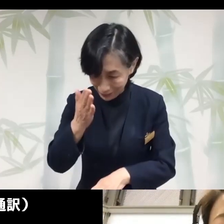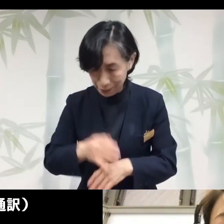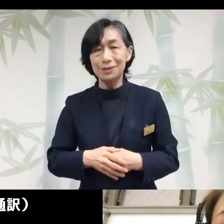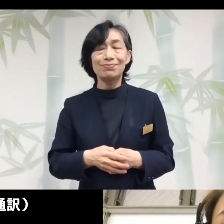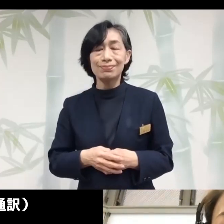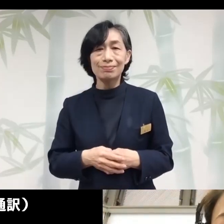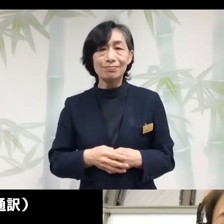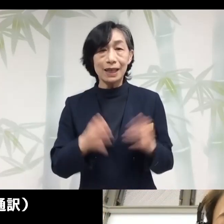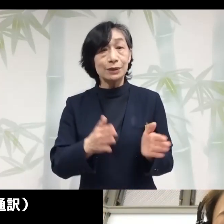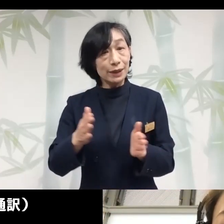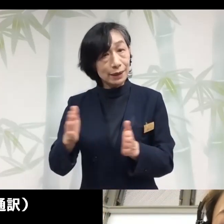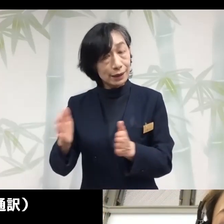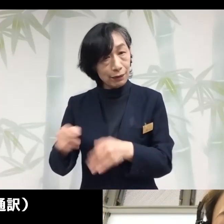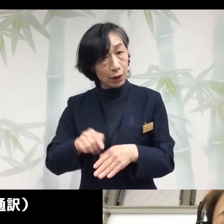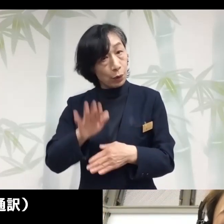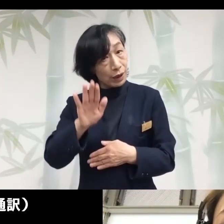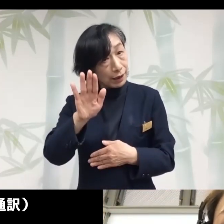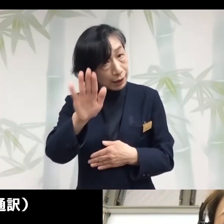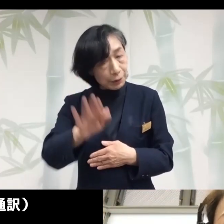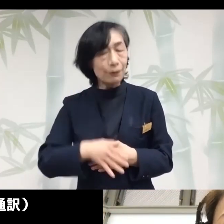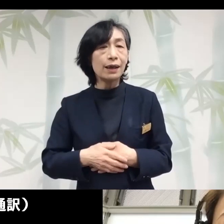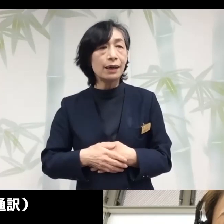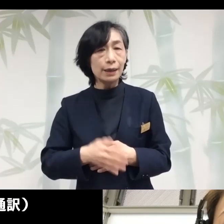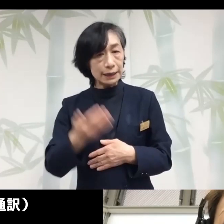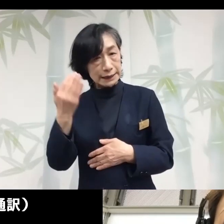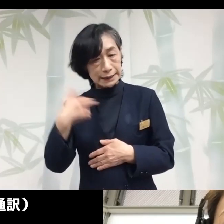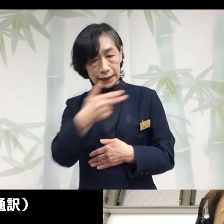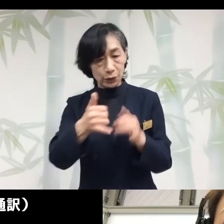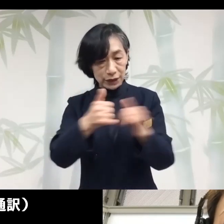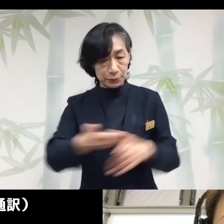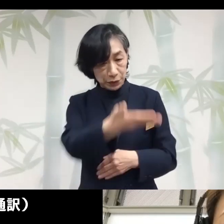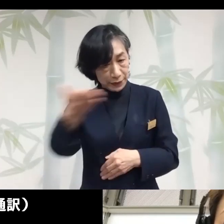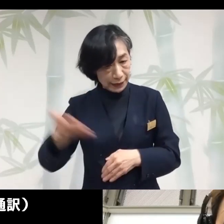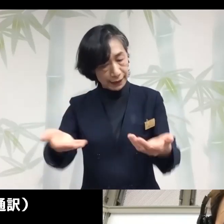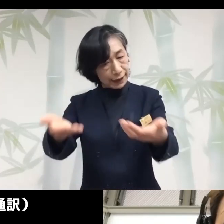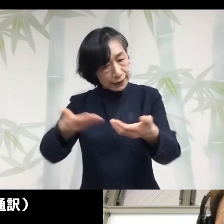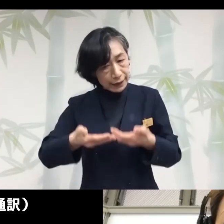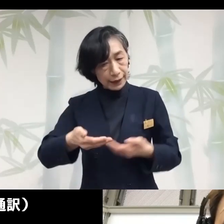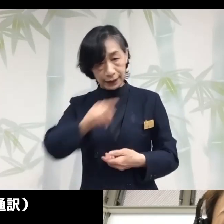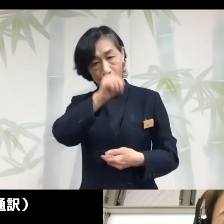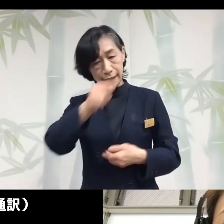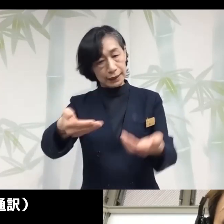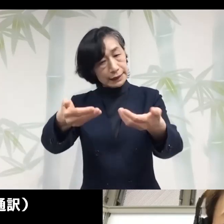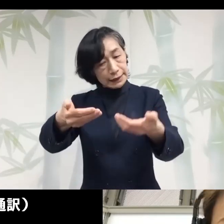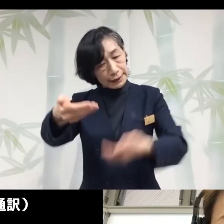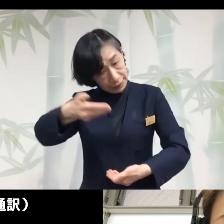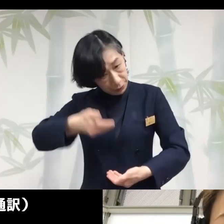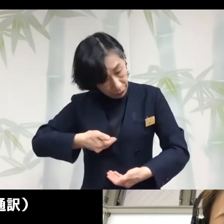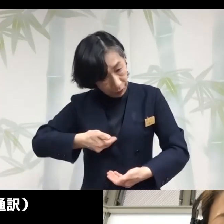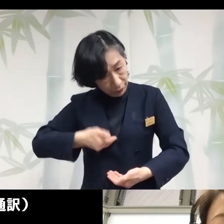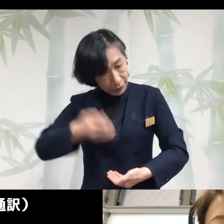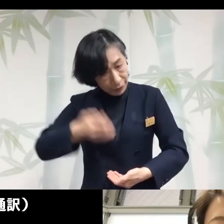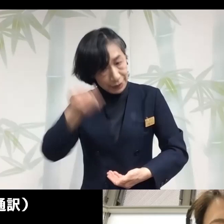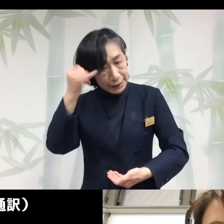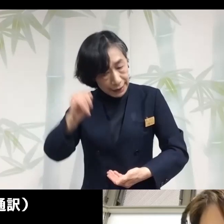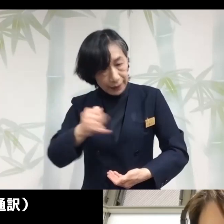それではここからはですね、事前に市民の皆さんにいただいた質問ご意見に市長が答えていきます。市